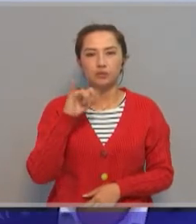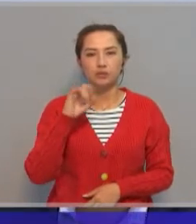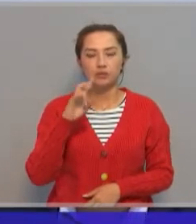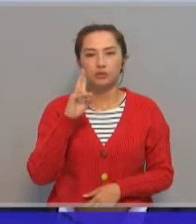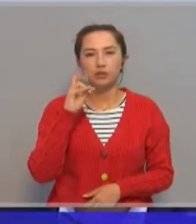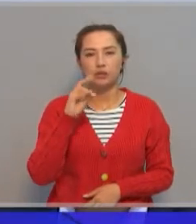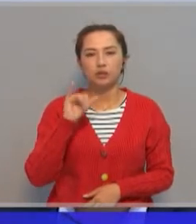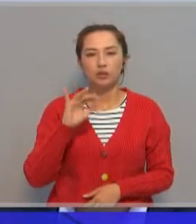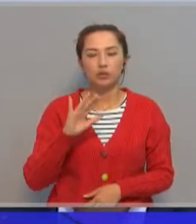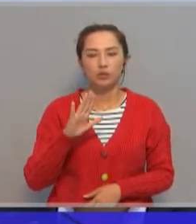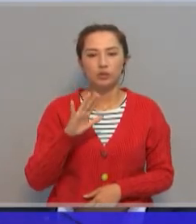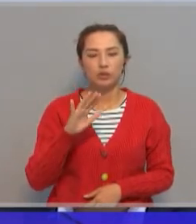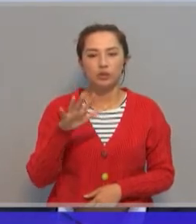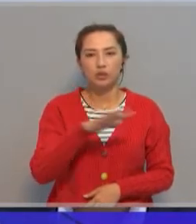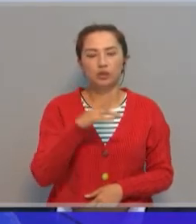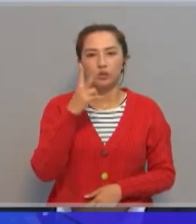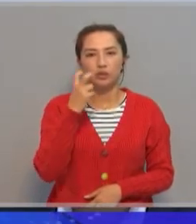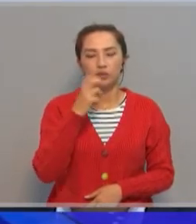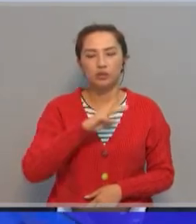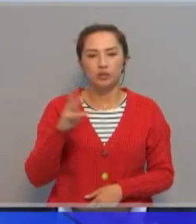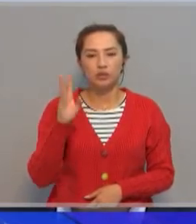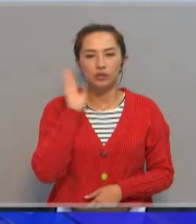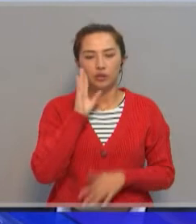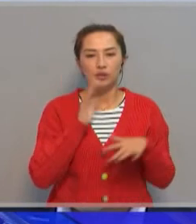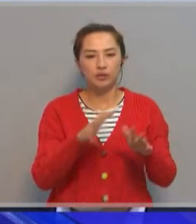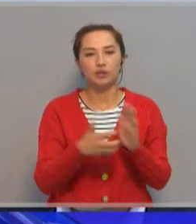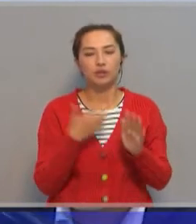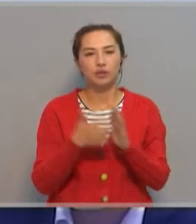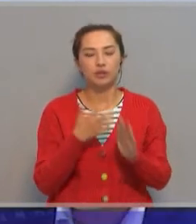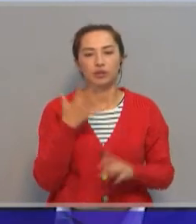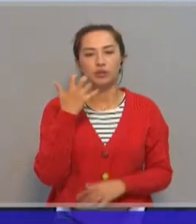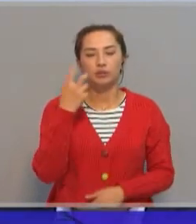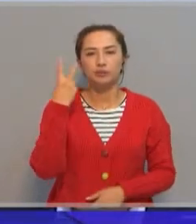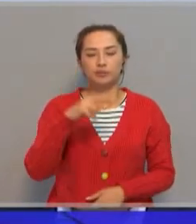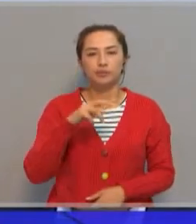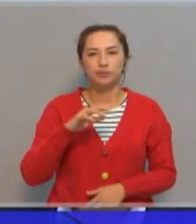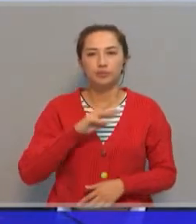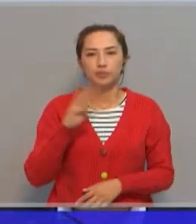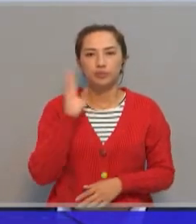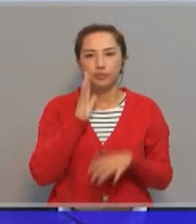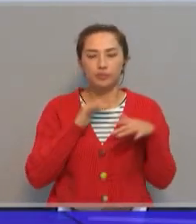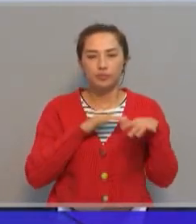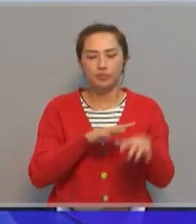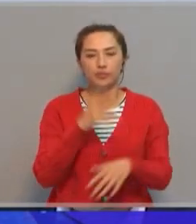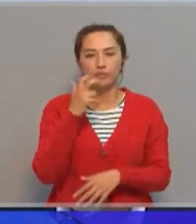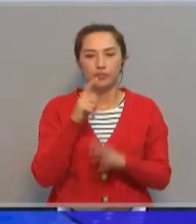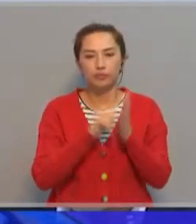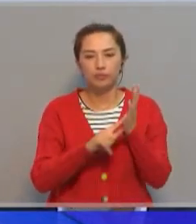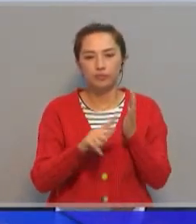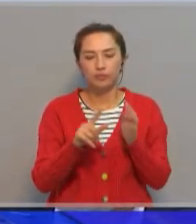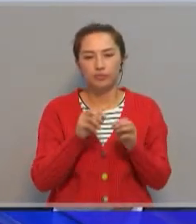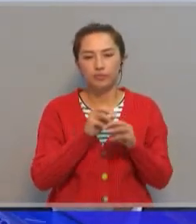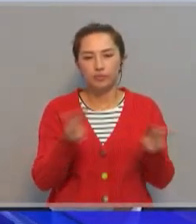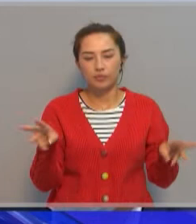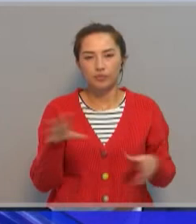Кентауды қосқанда 200 миллион ағын су жыл сайын жетпейді бізде. 520 миллион су келеді транзитпен, 370 су қоймасы сиымдылығы